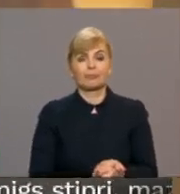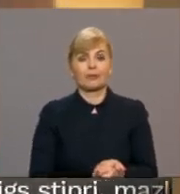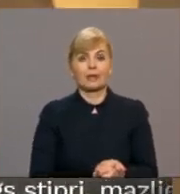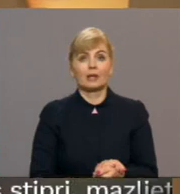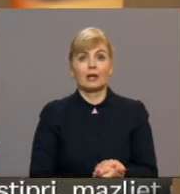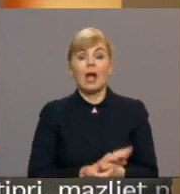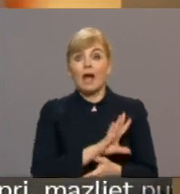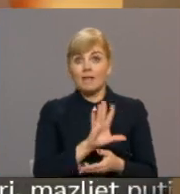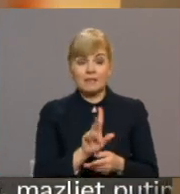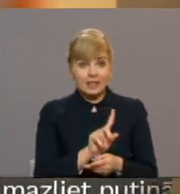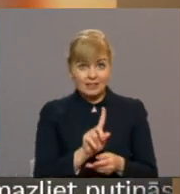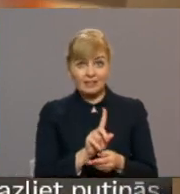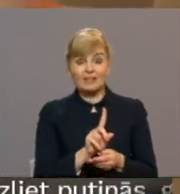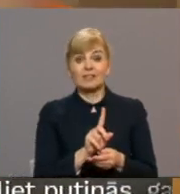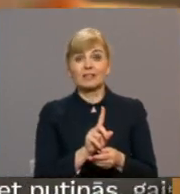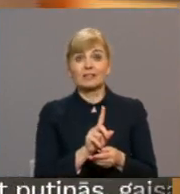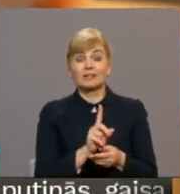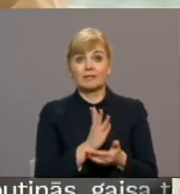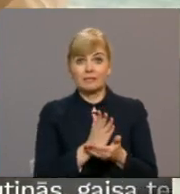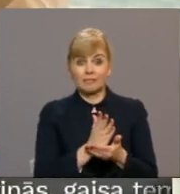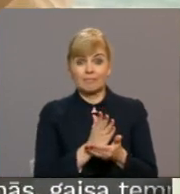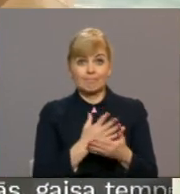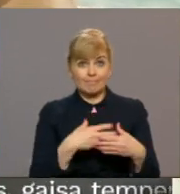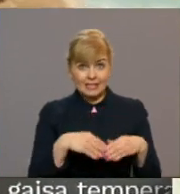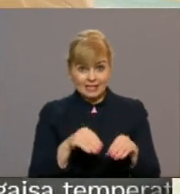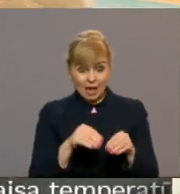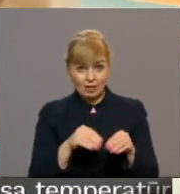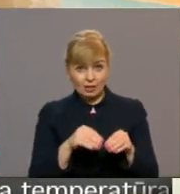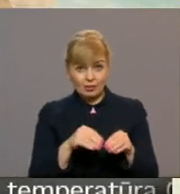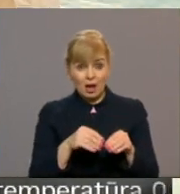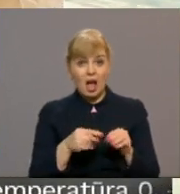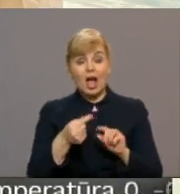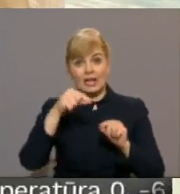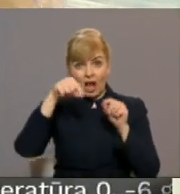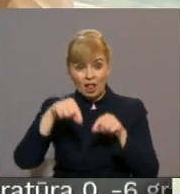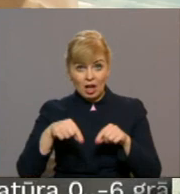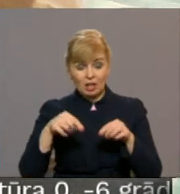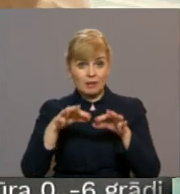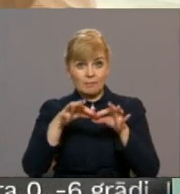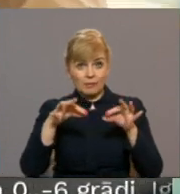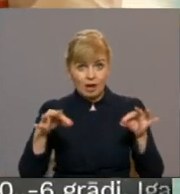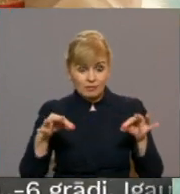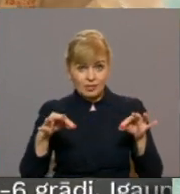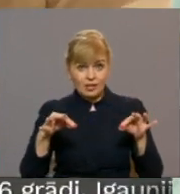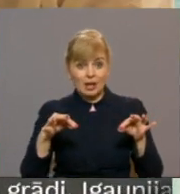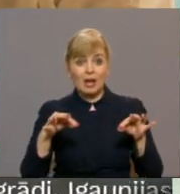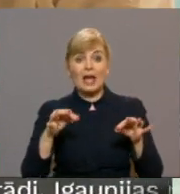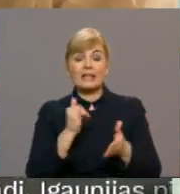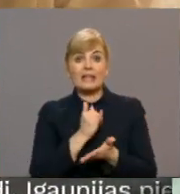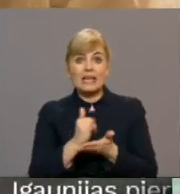Tad, kad viss ir izdarīts pēc pamācības, šitajā, kurš berās cietu liekās, mēģinīte